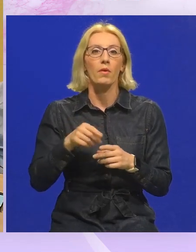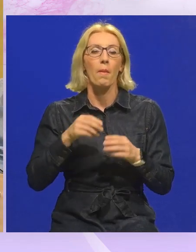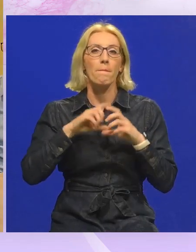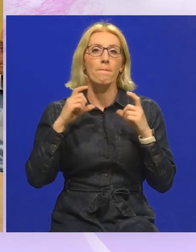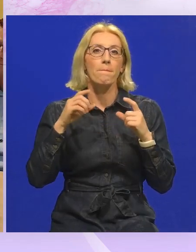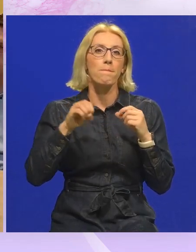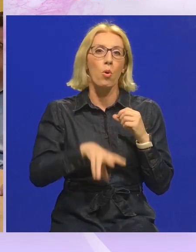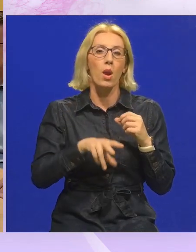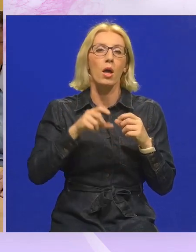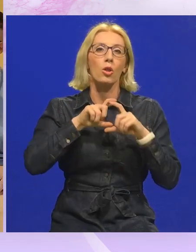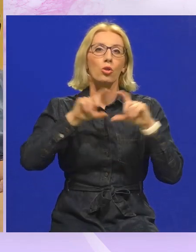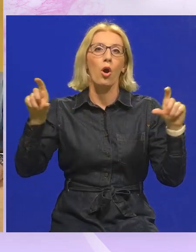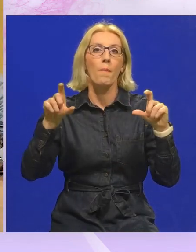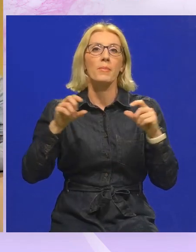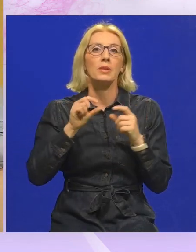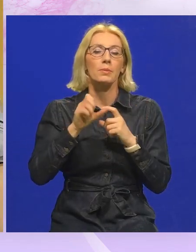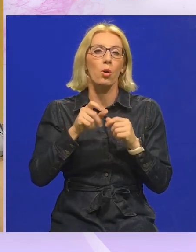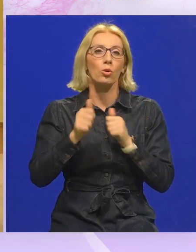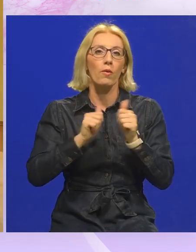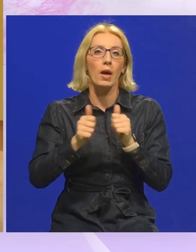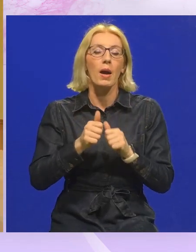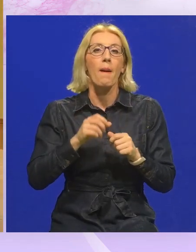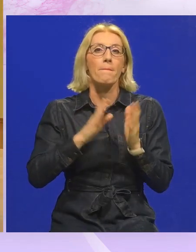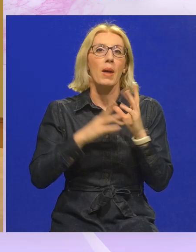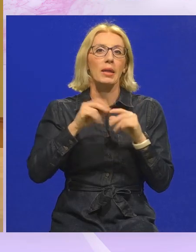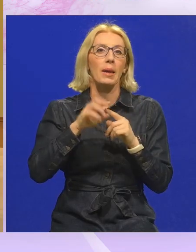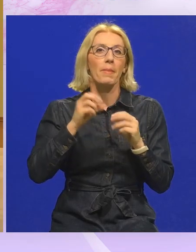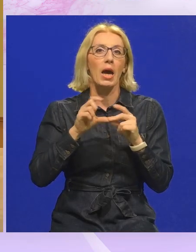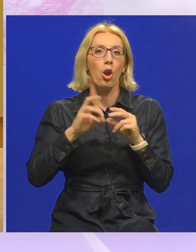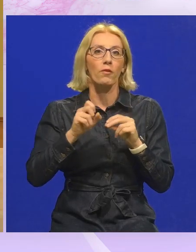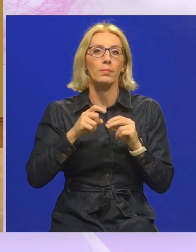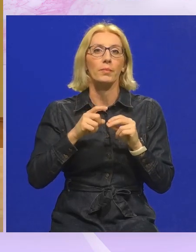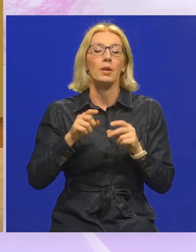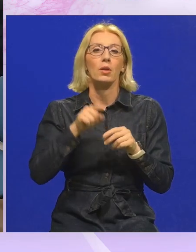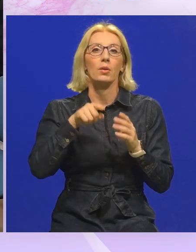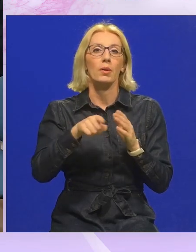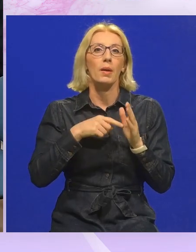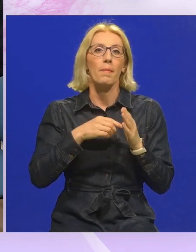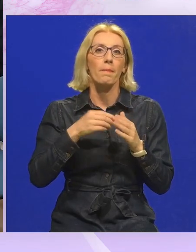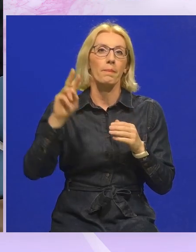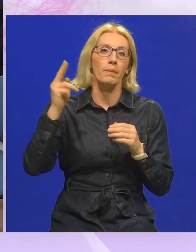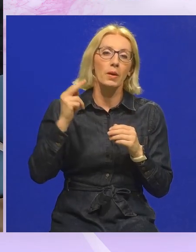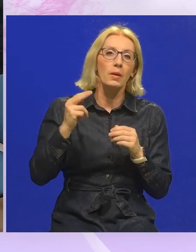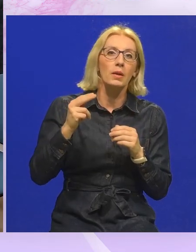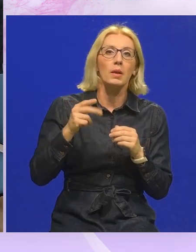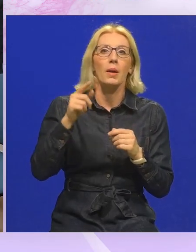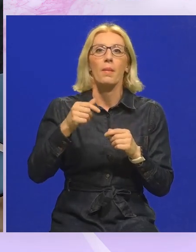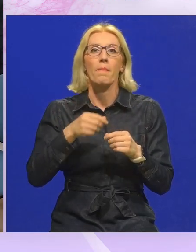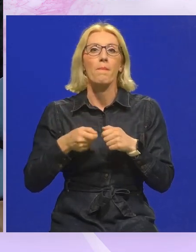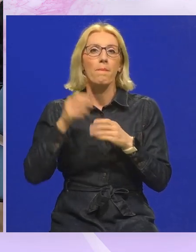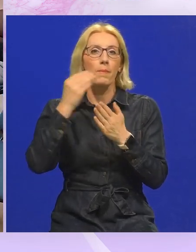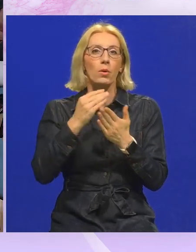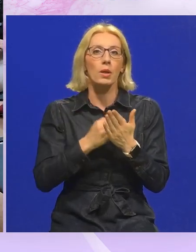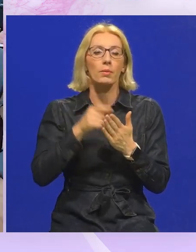Pulskom domu sportova Mate Parlov održana je konferencija za medije na kojoj je najavljen program samog